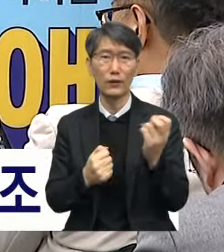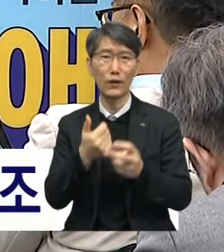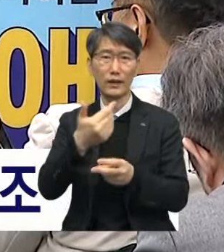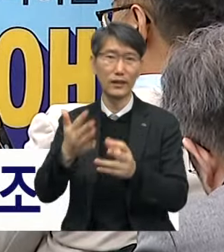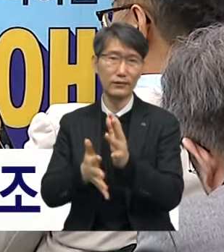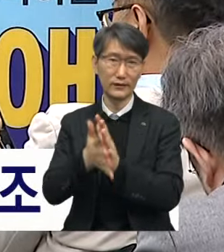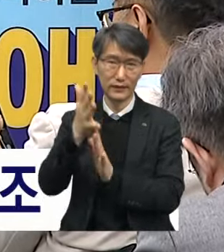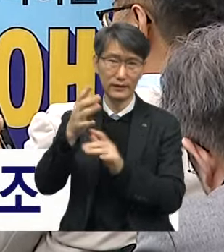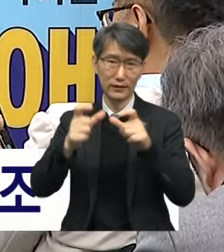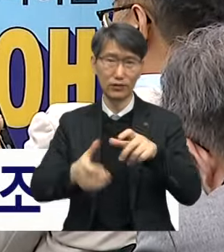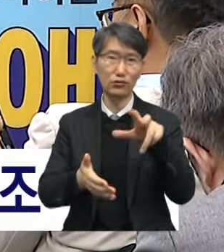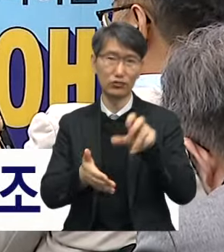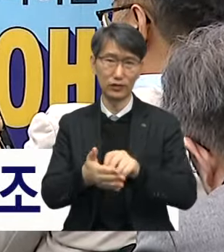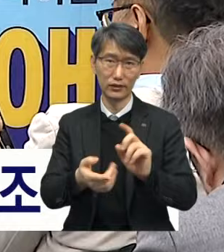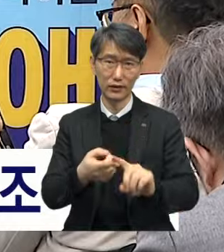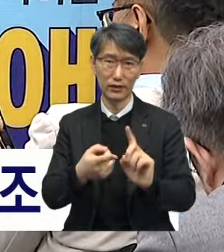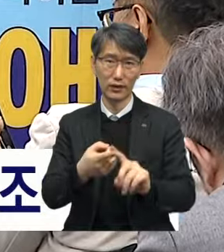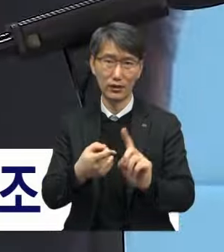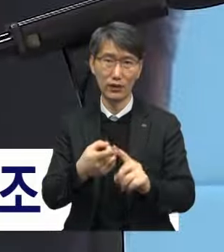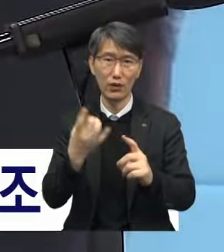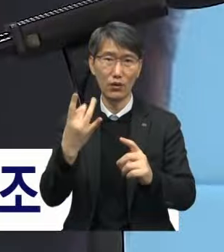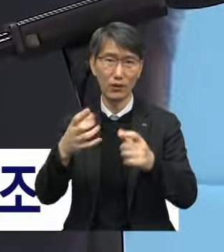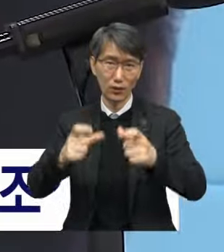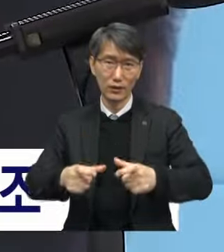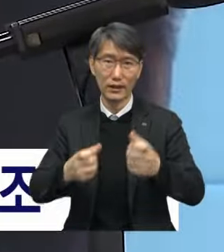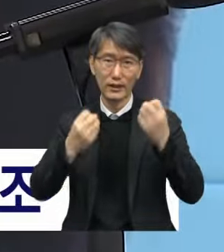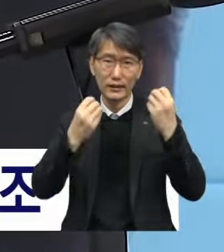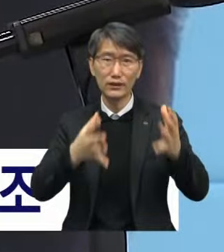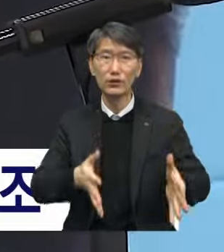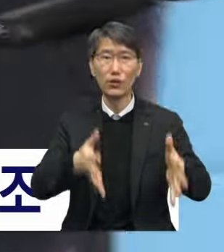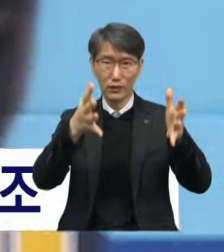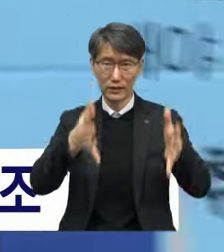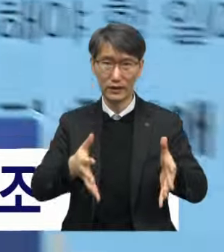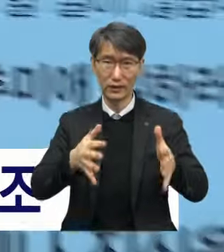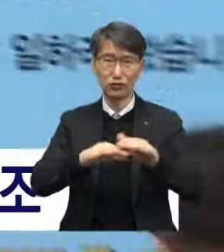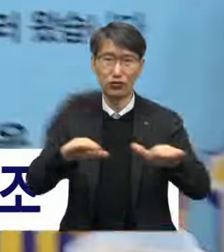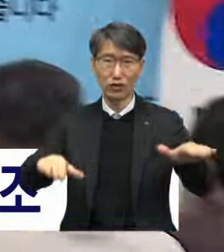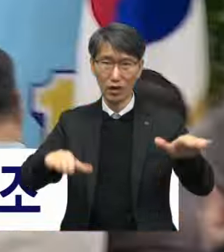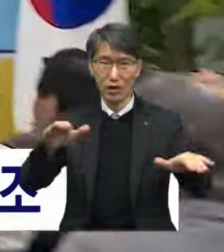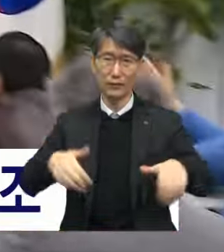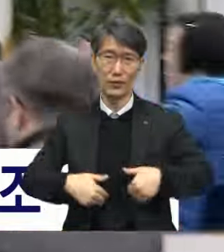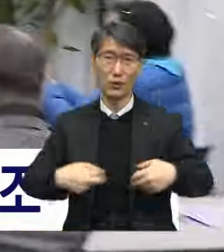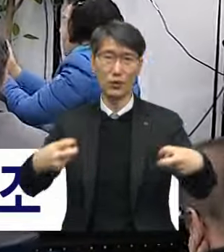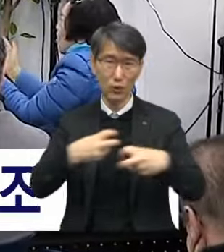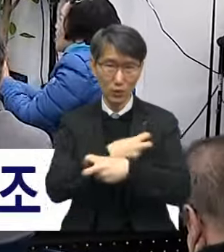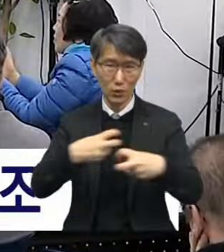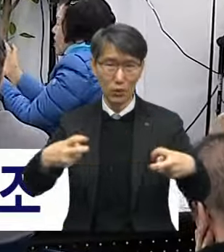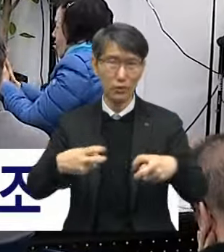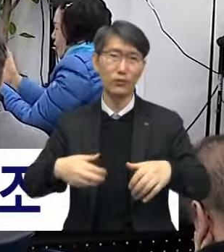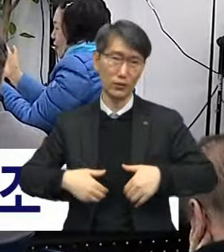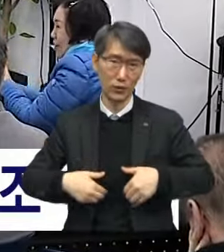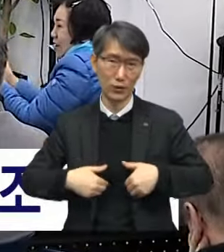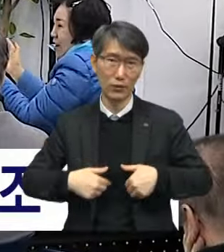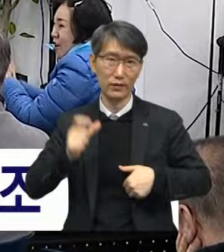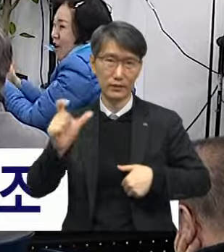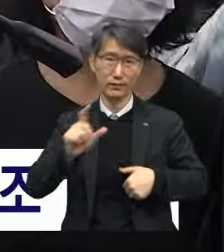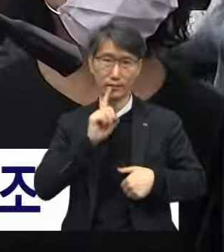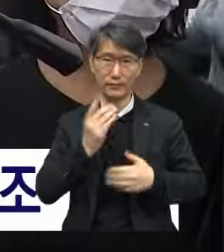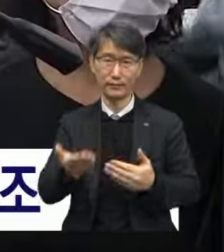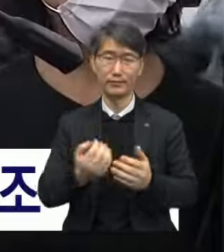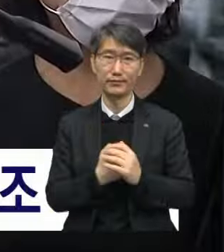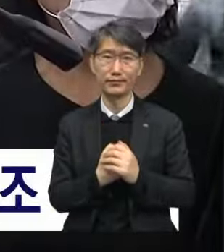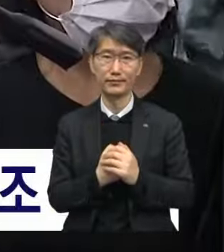하남시 지역 현안과 관련해서는 원도심과 신도심의 균형 잡힌 성장과 교통인프라 확충에 대한 필요성을